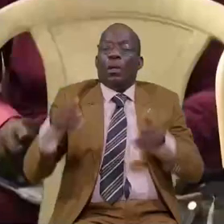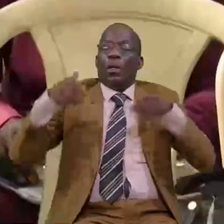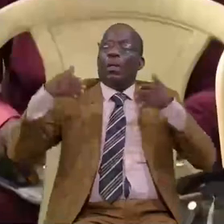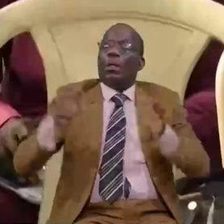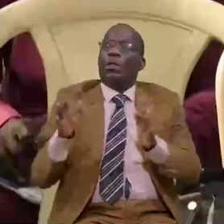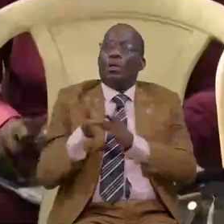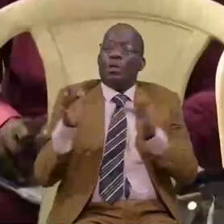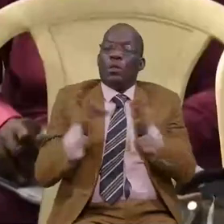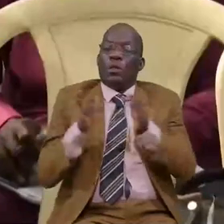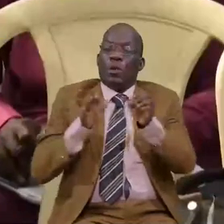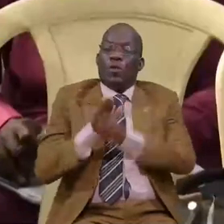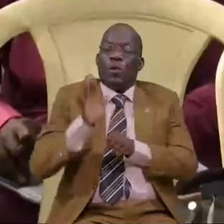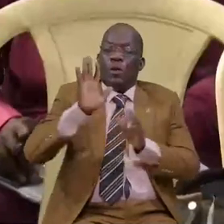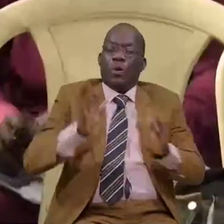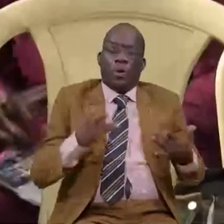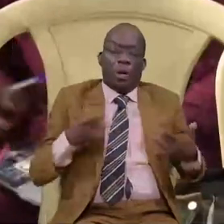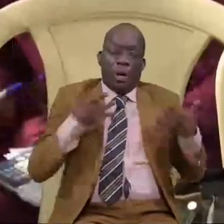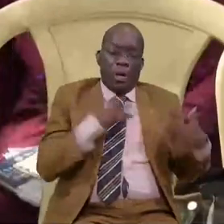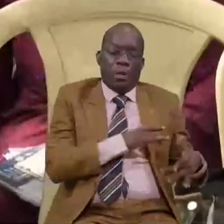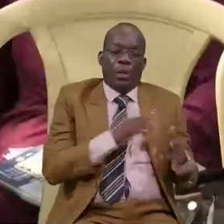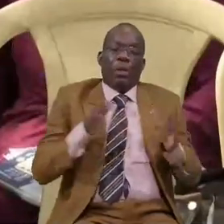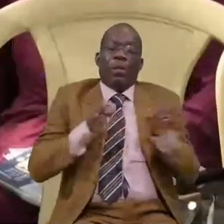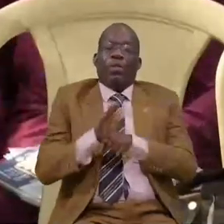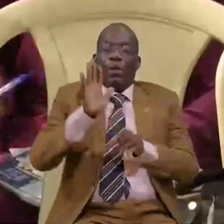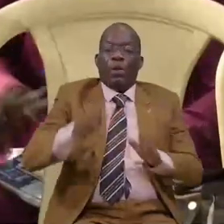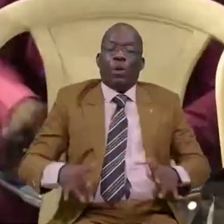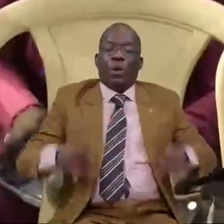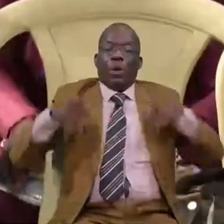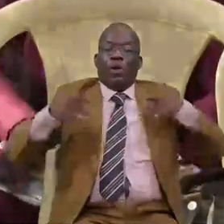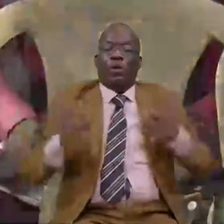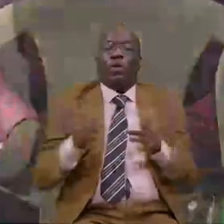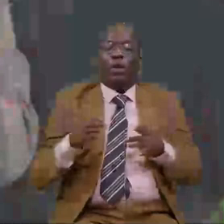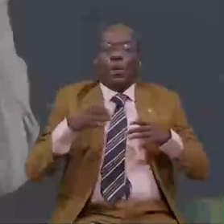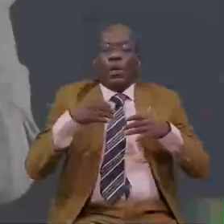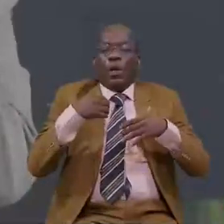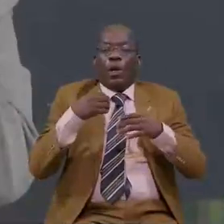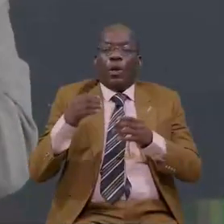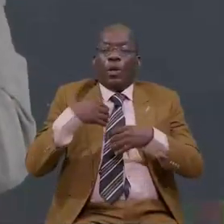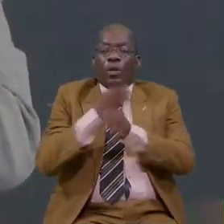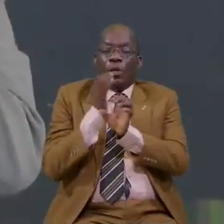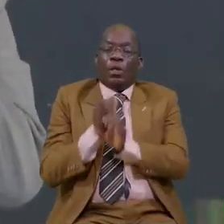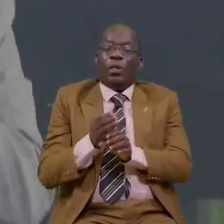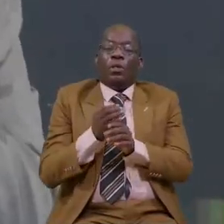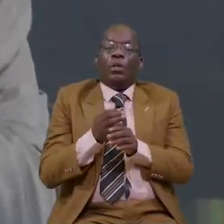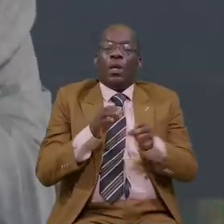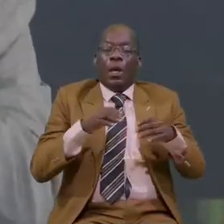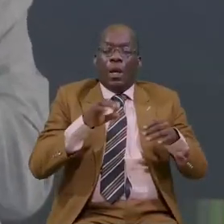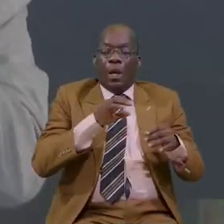de Jésus. Que Jésus remplisse ton cœur. remplisse ta vie.